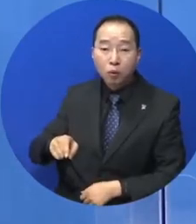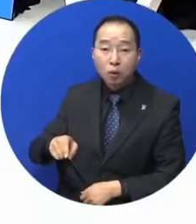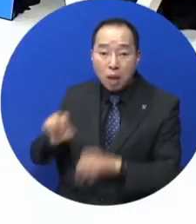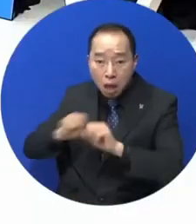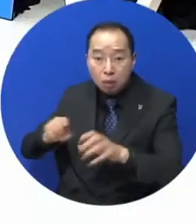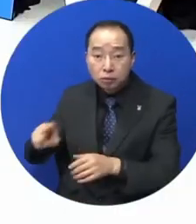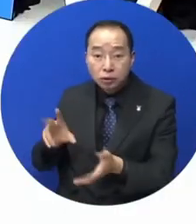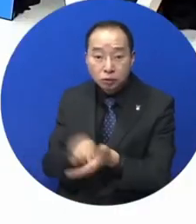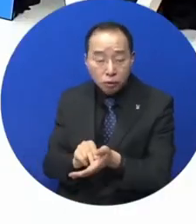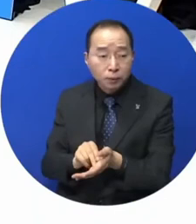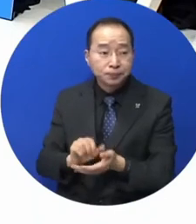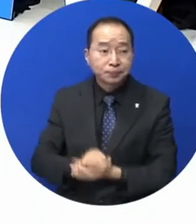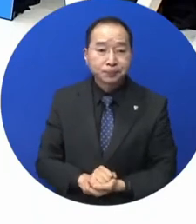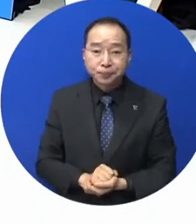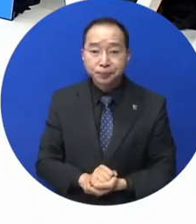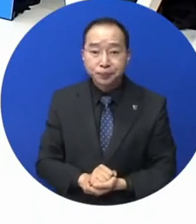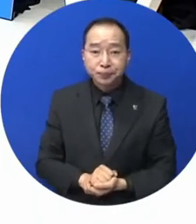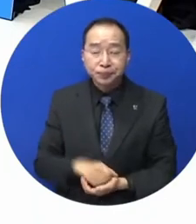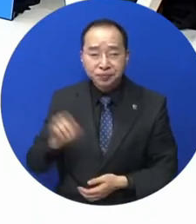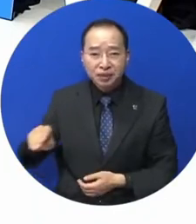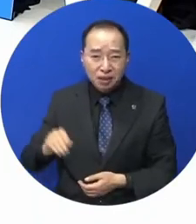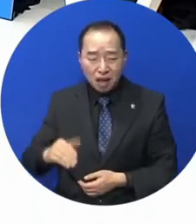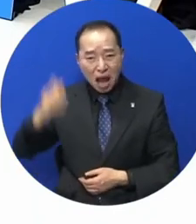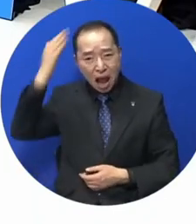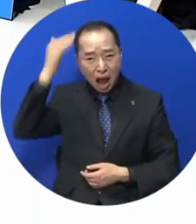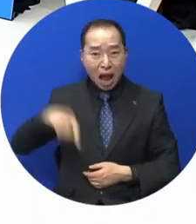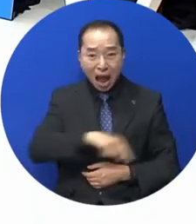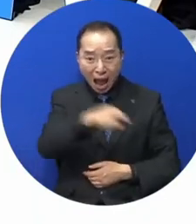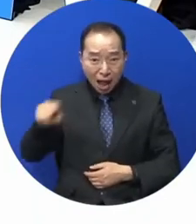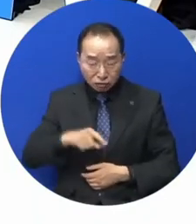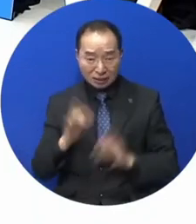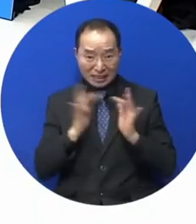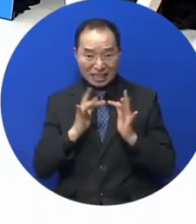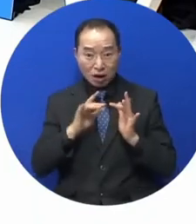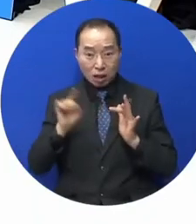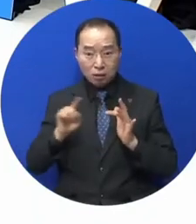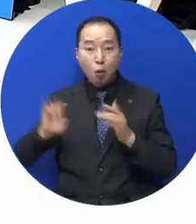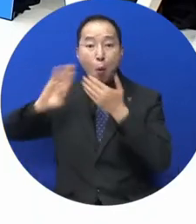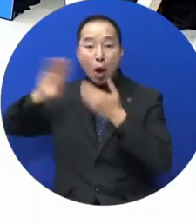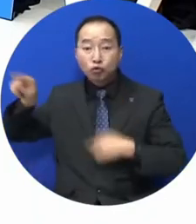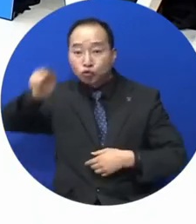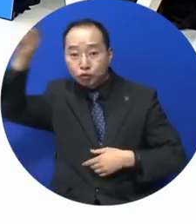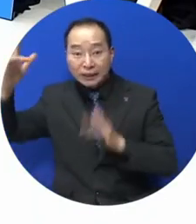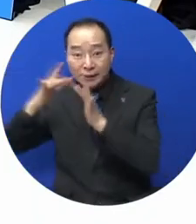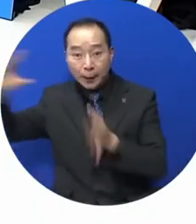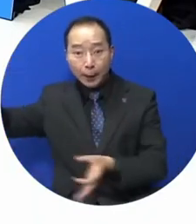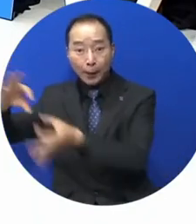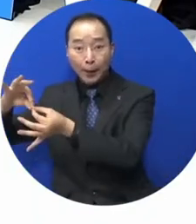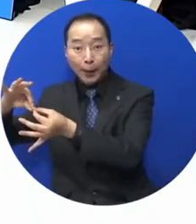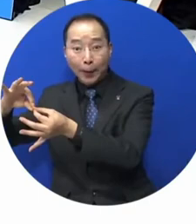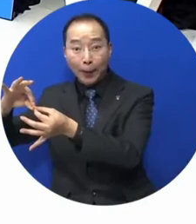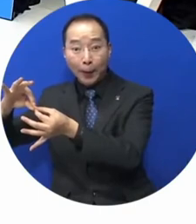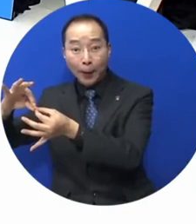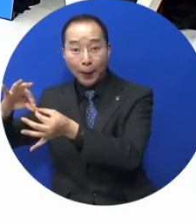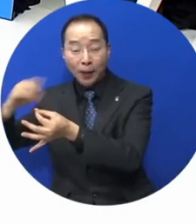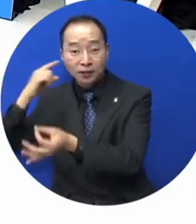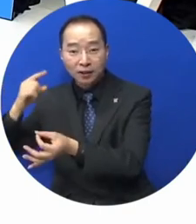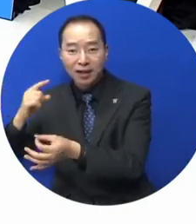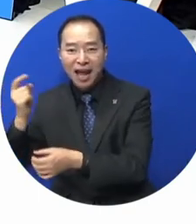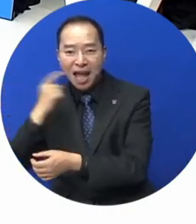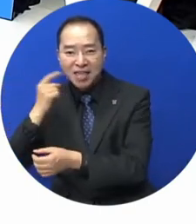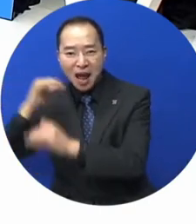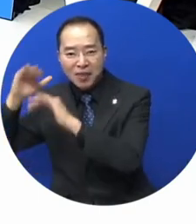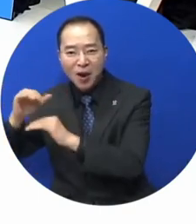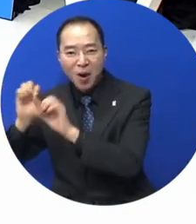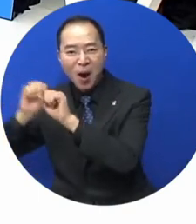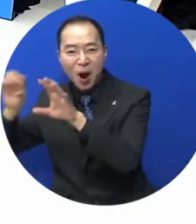외국 플랫폼에 그 서버를 두고 거기서 뉴스를 만들어내는 이런 경우도 꽤 있습니다. 그래서 법과 제도로 바꾸는 일과 또